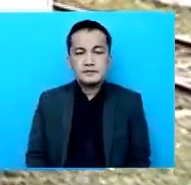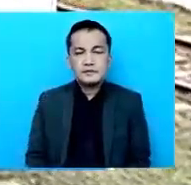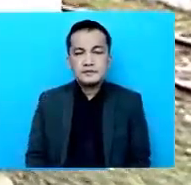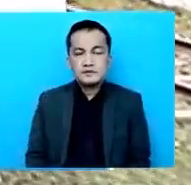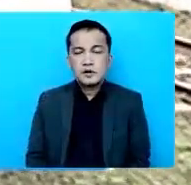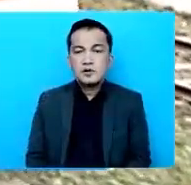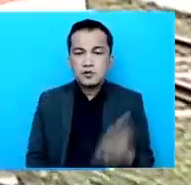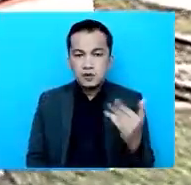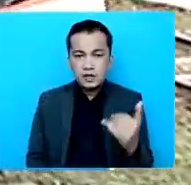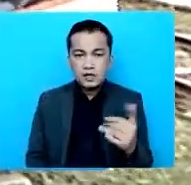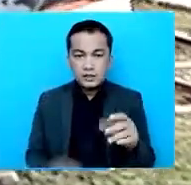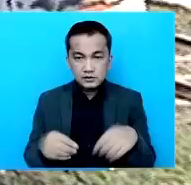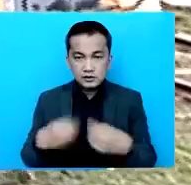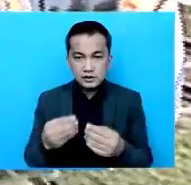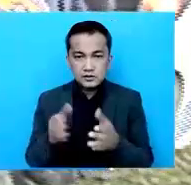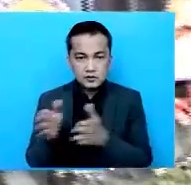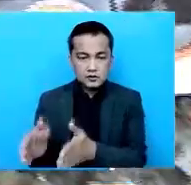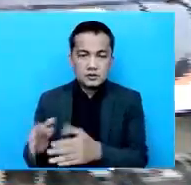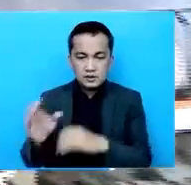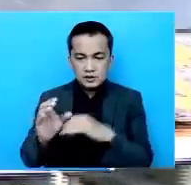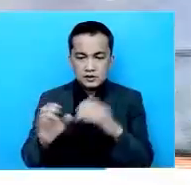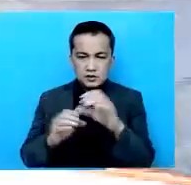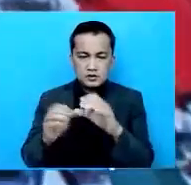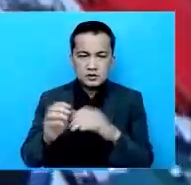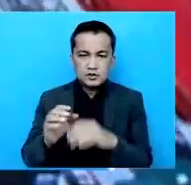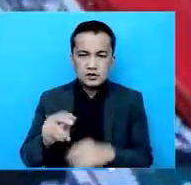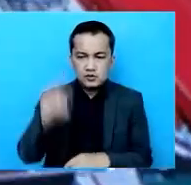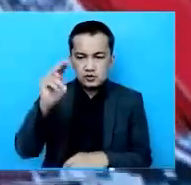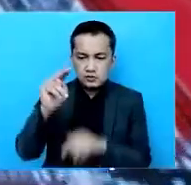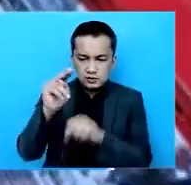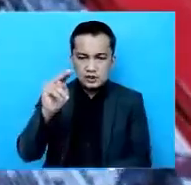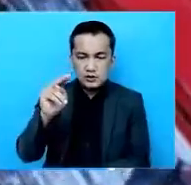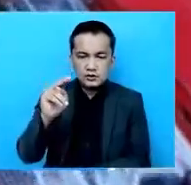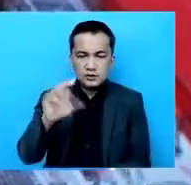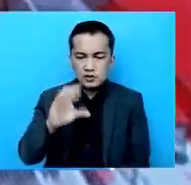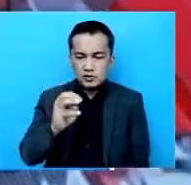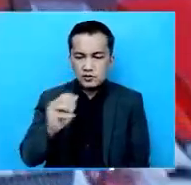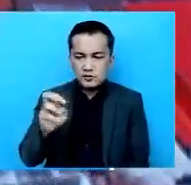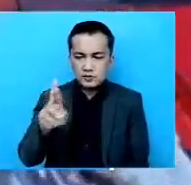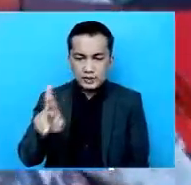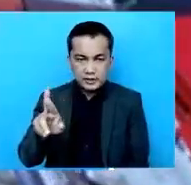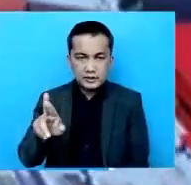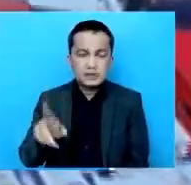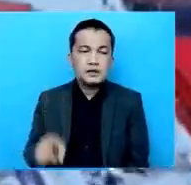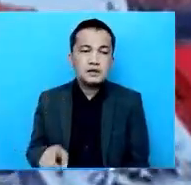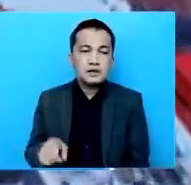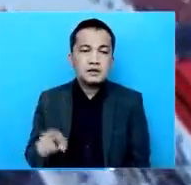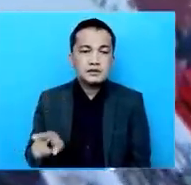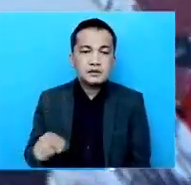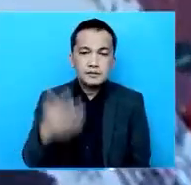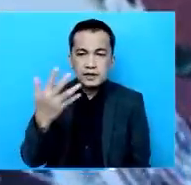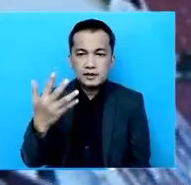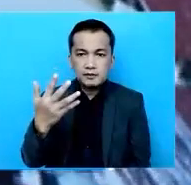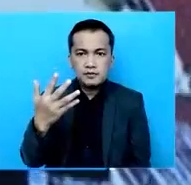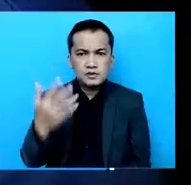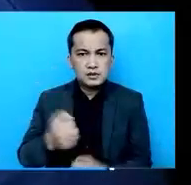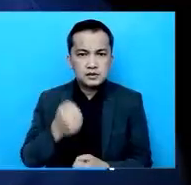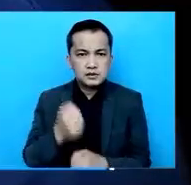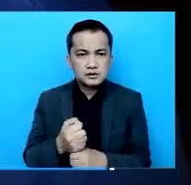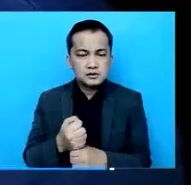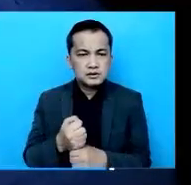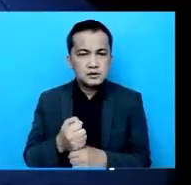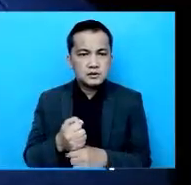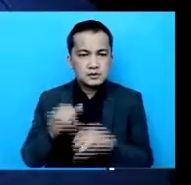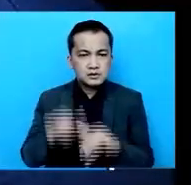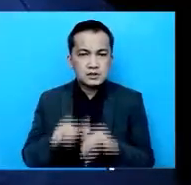Ito'y para magbigay daan sa konstruksyon ng North-South Commuter Railway. 5 taon magtatagal ang suspensyon. Malaki na